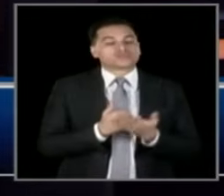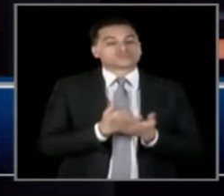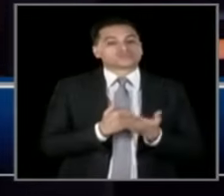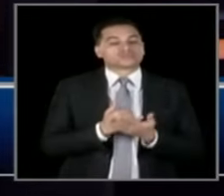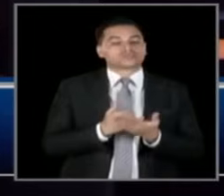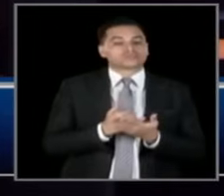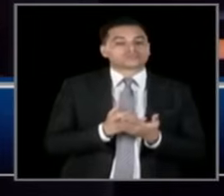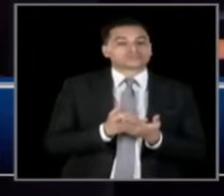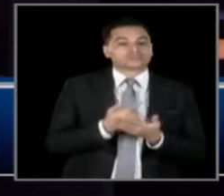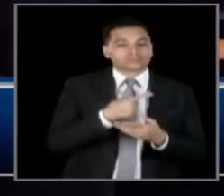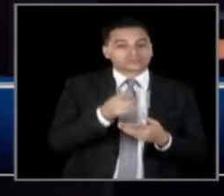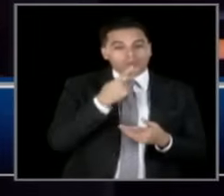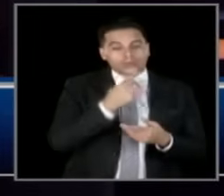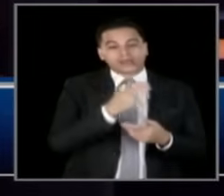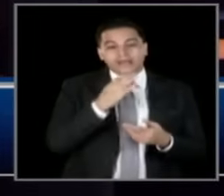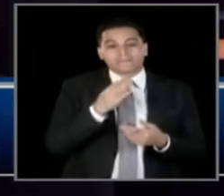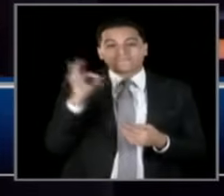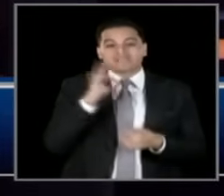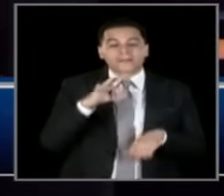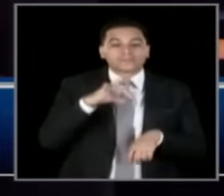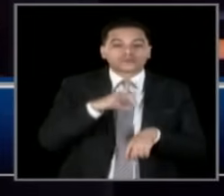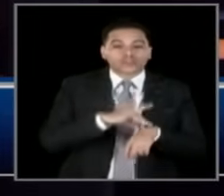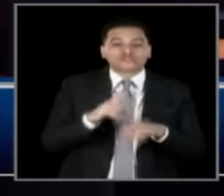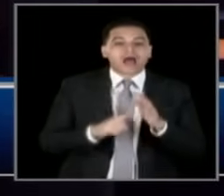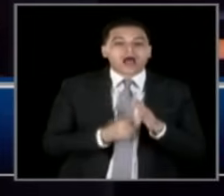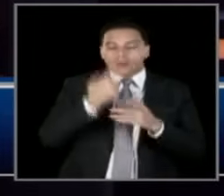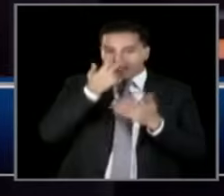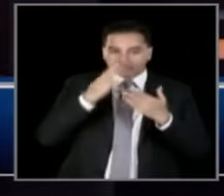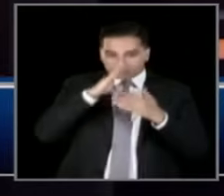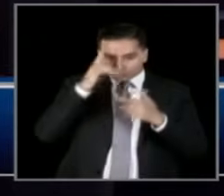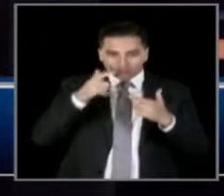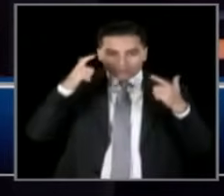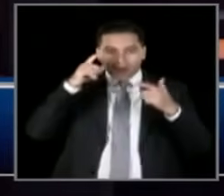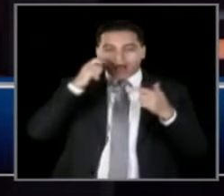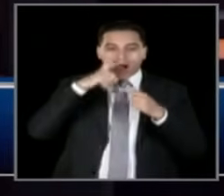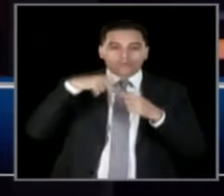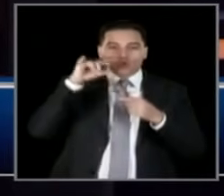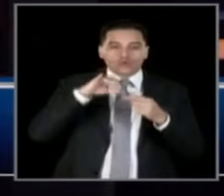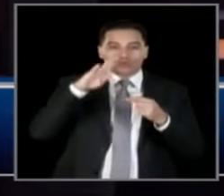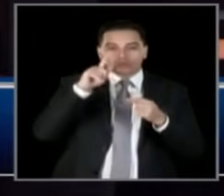أسسه السلطان أبو يوسف يعقوب،